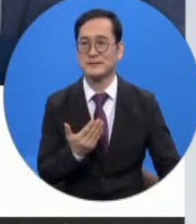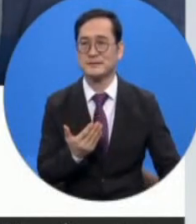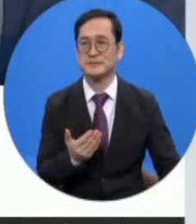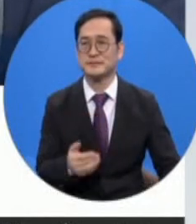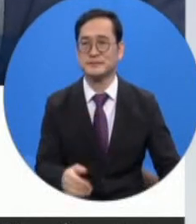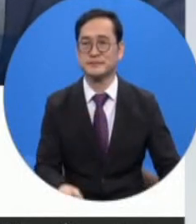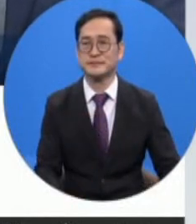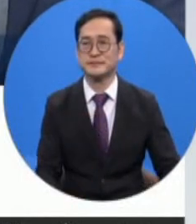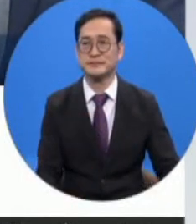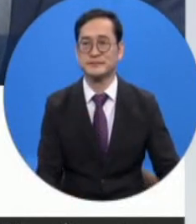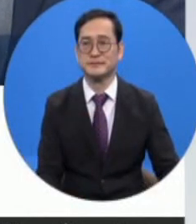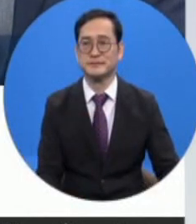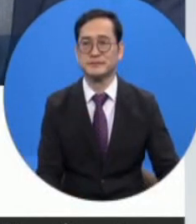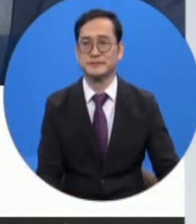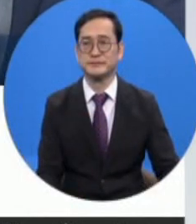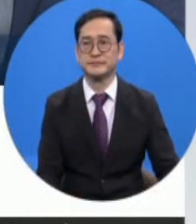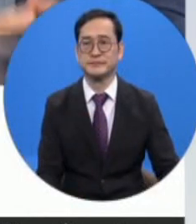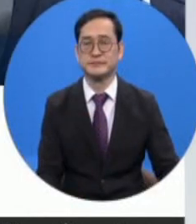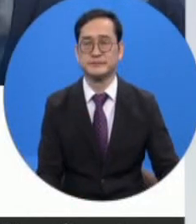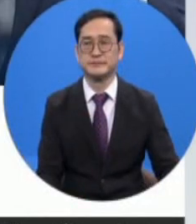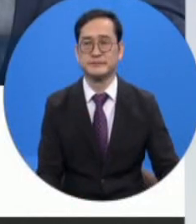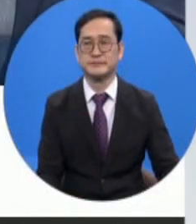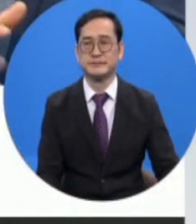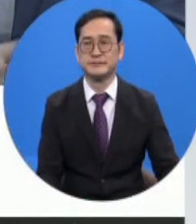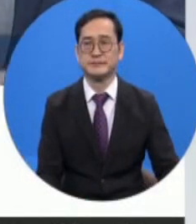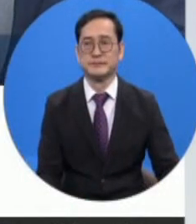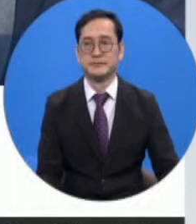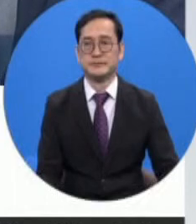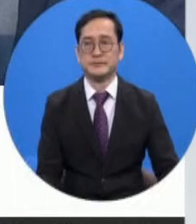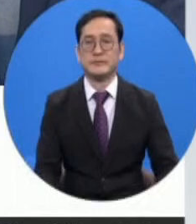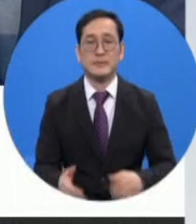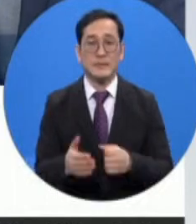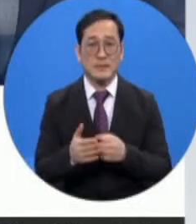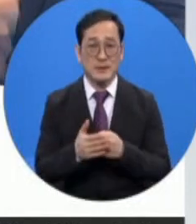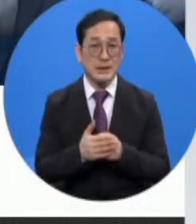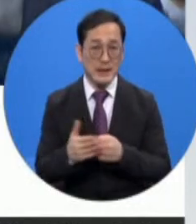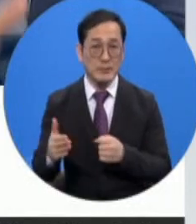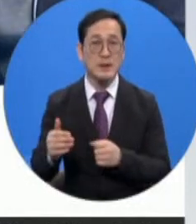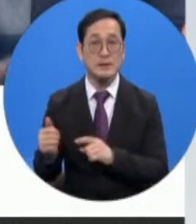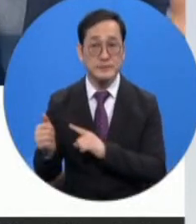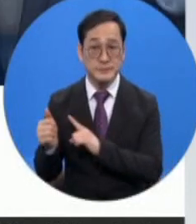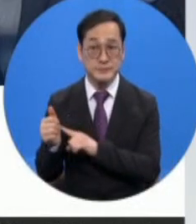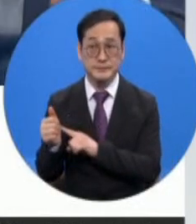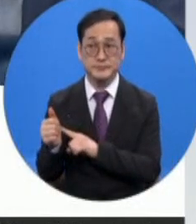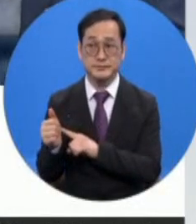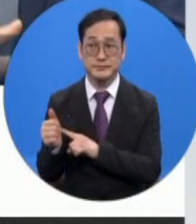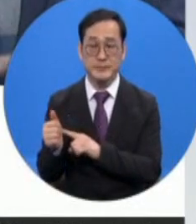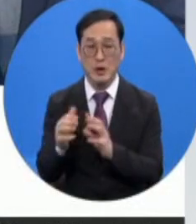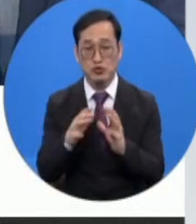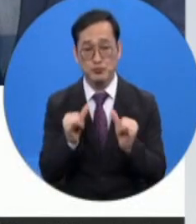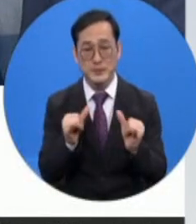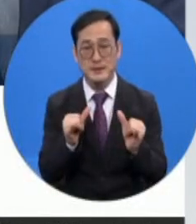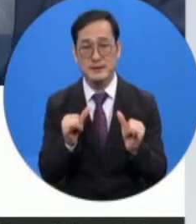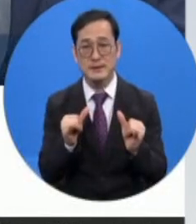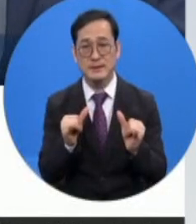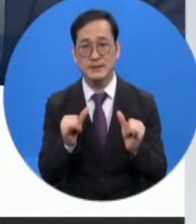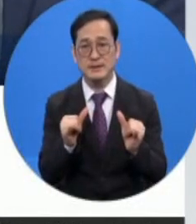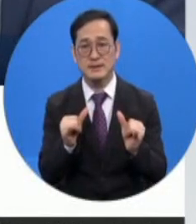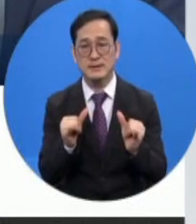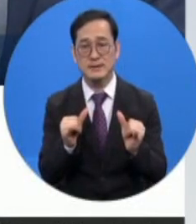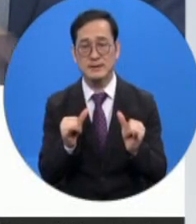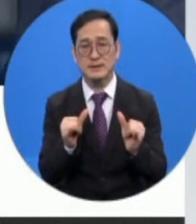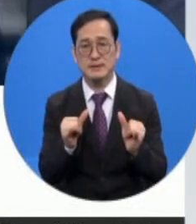단체도 문제가 되는 건데 지금이라도 윤석열 후보 말씀 중에 아무튼 국민 눈높이 이런 얘기로 할 것이